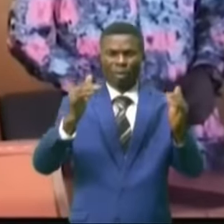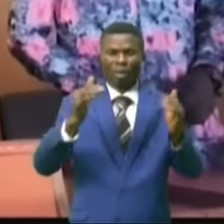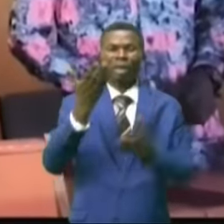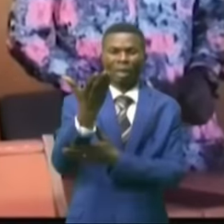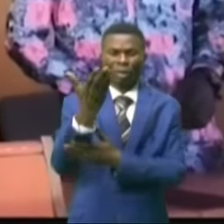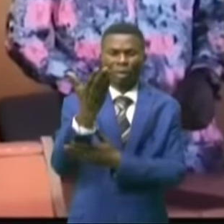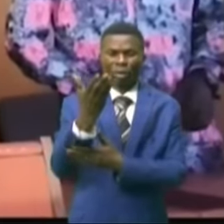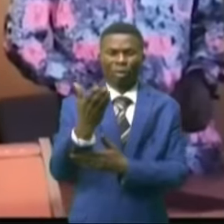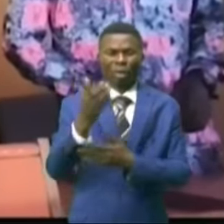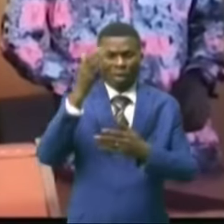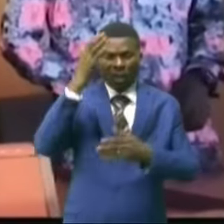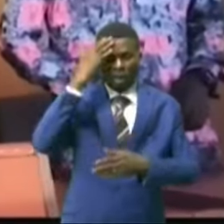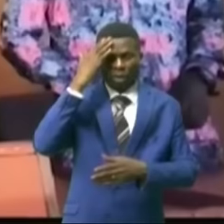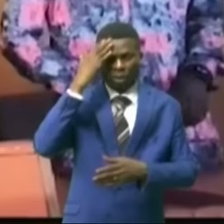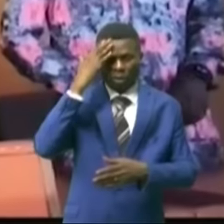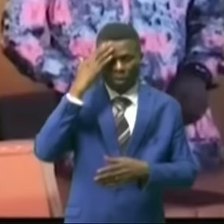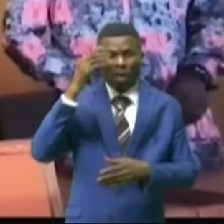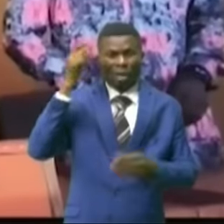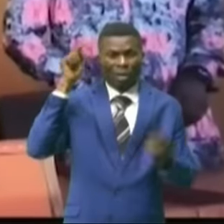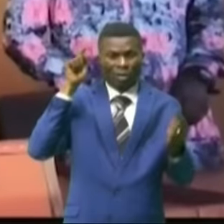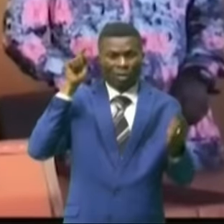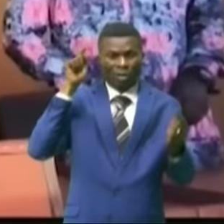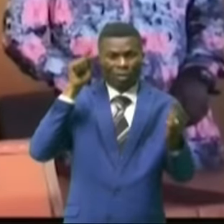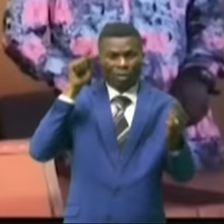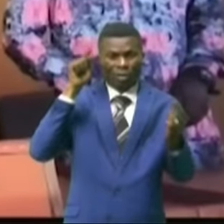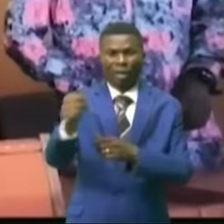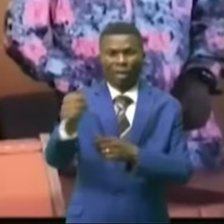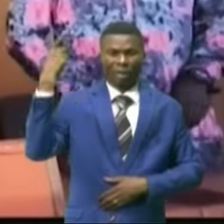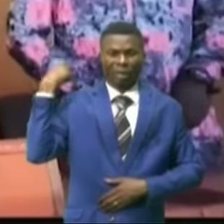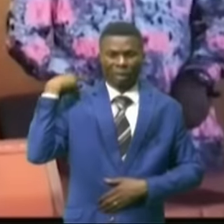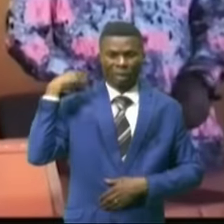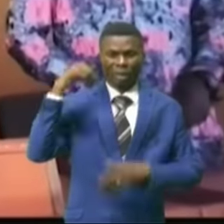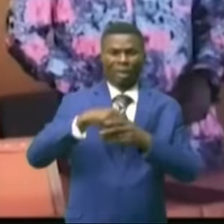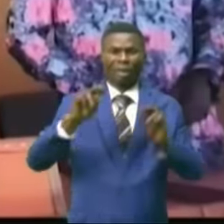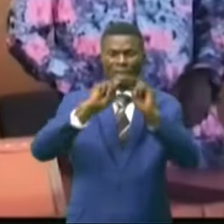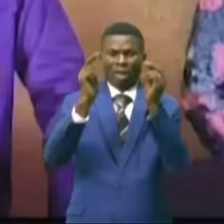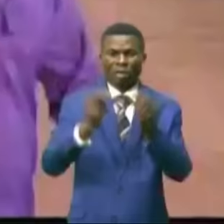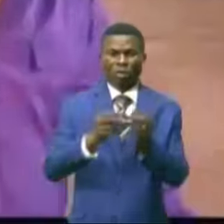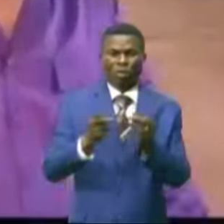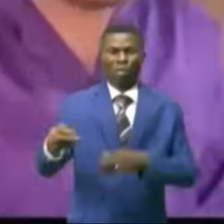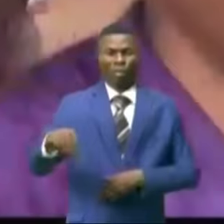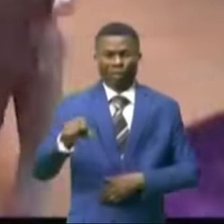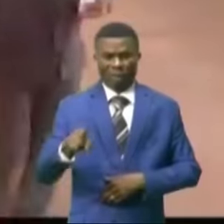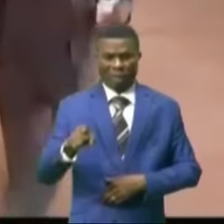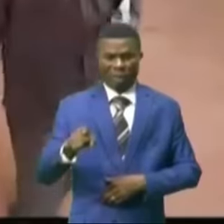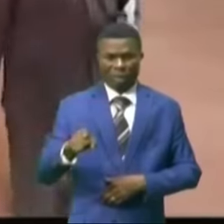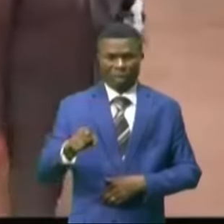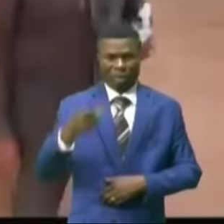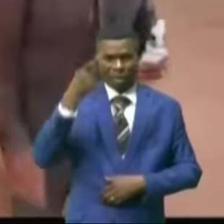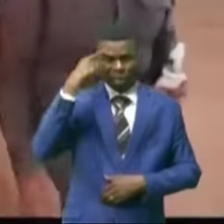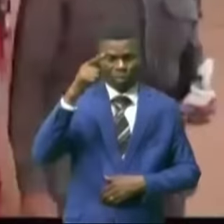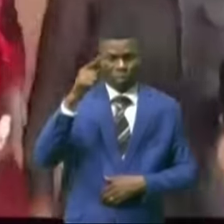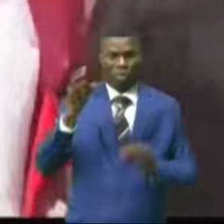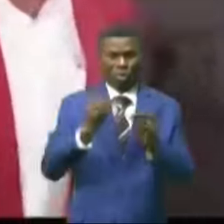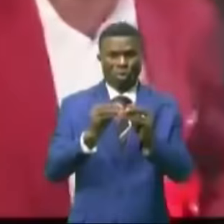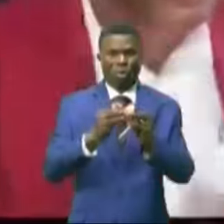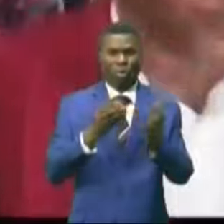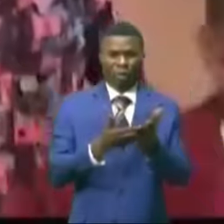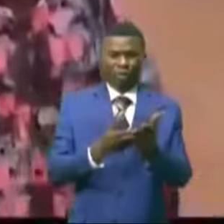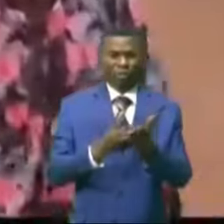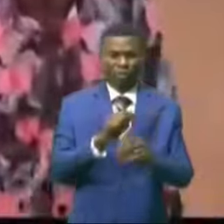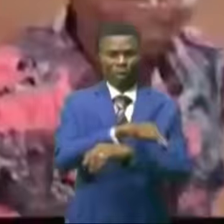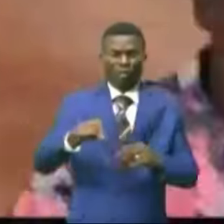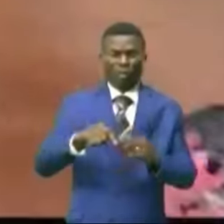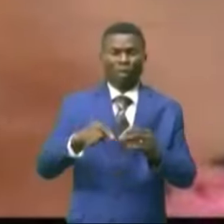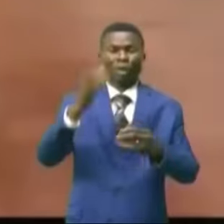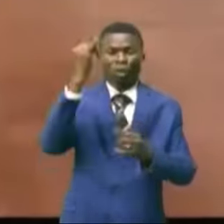la conscience à l'endroit de 21 députés que compte l'organe délibérant. Notons qu'au cours de cette plénière, le bureau